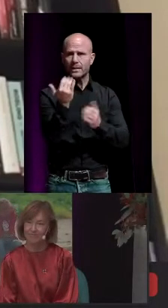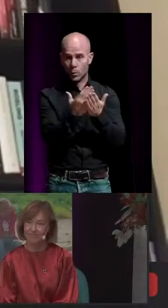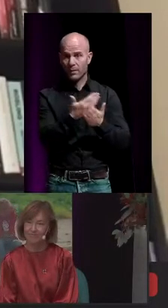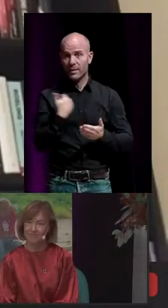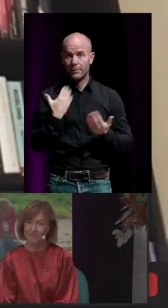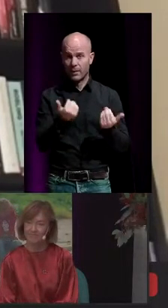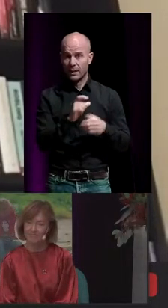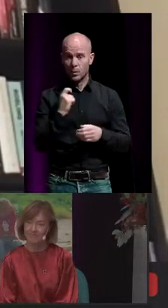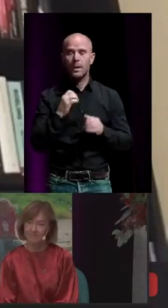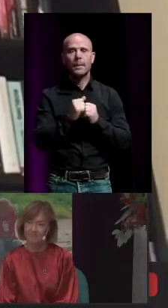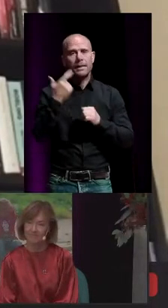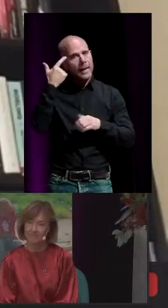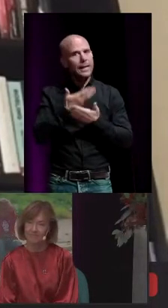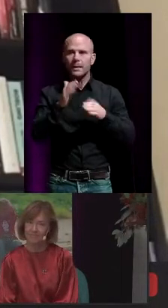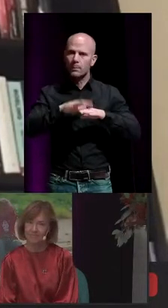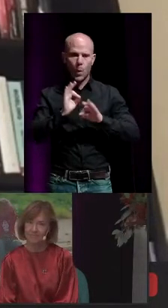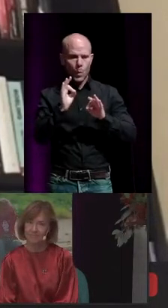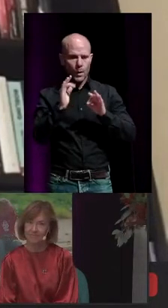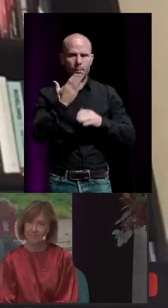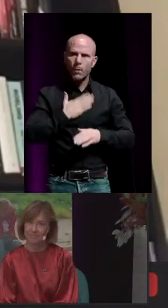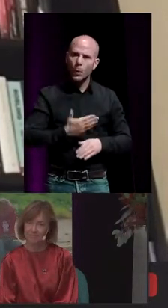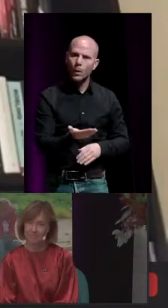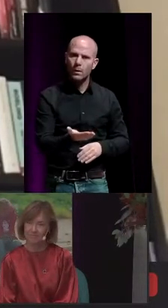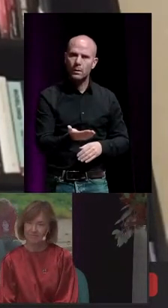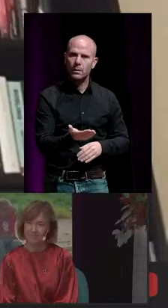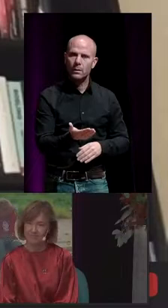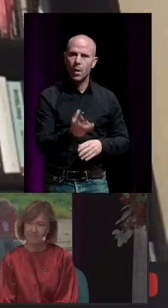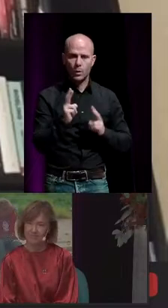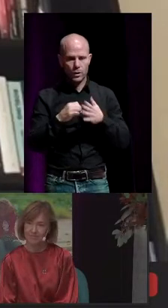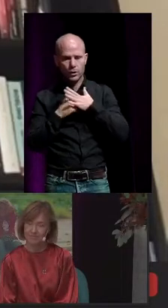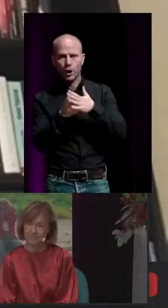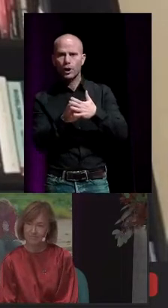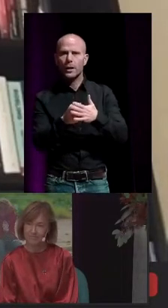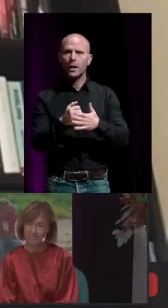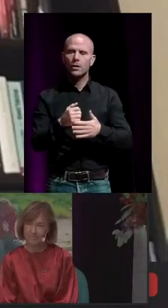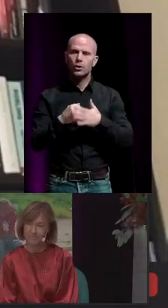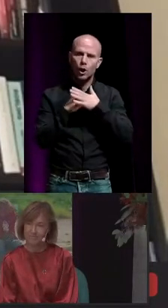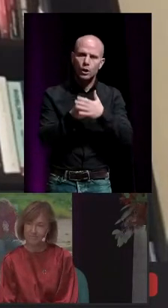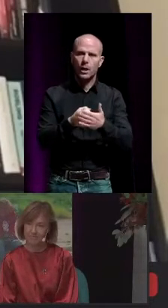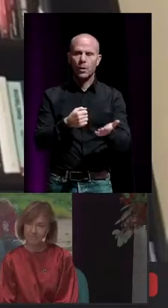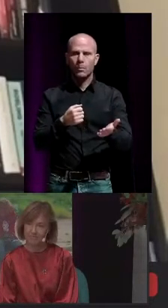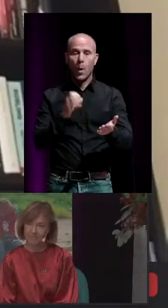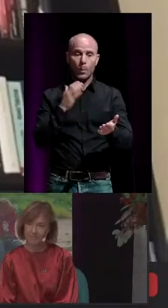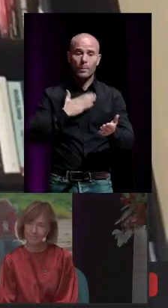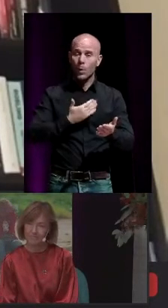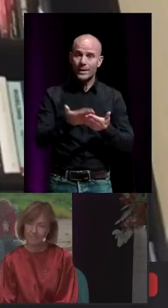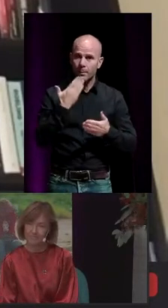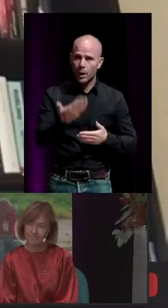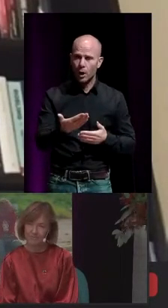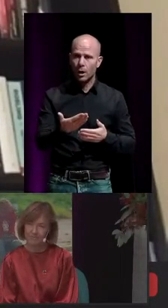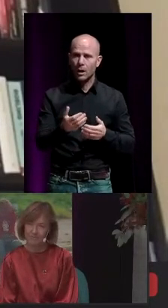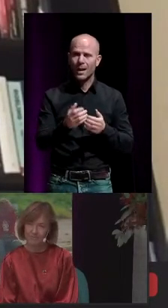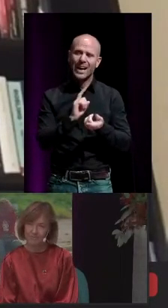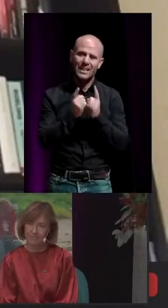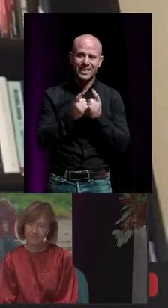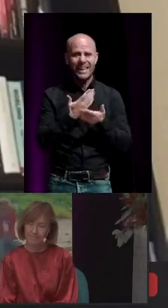ändå inte beaktar hur mår du? Och se till att vi kan stödja och stötta i det som gör att du kanske inte mår så bra, men som inte har direkt med